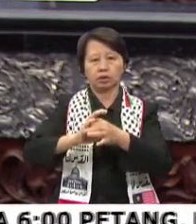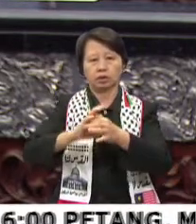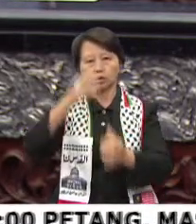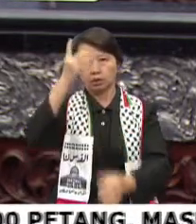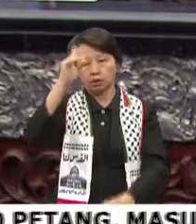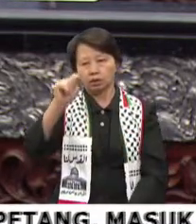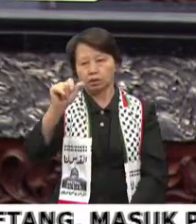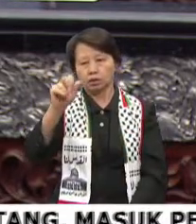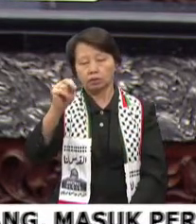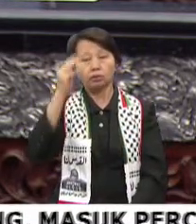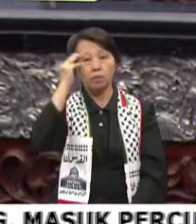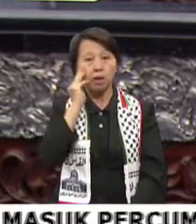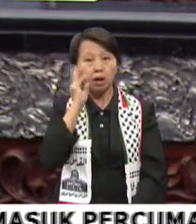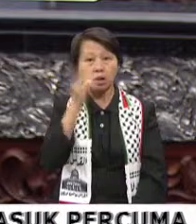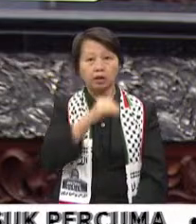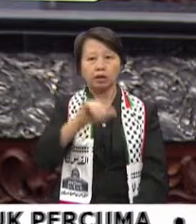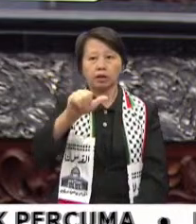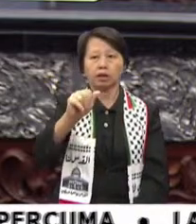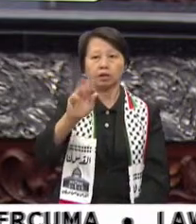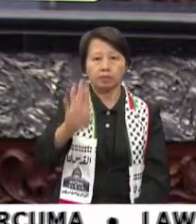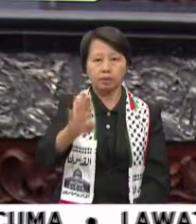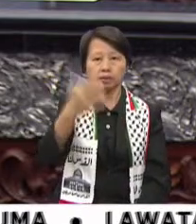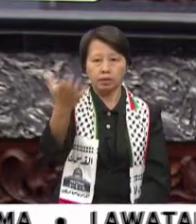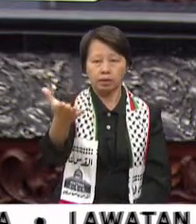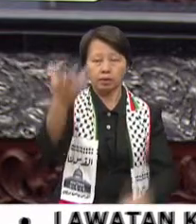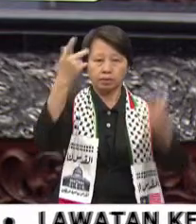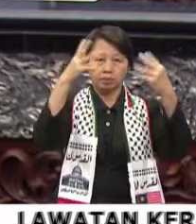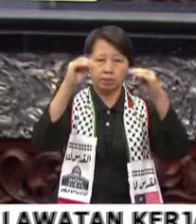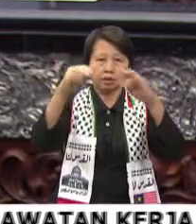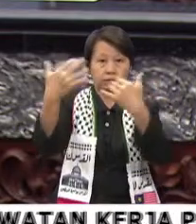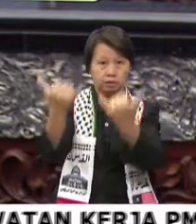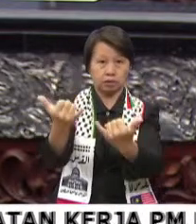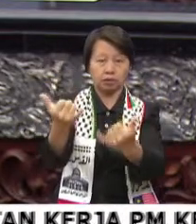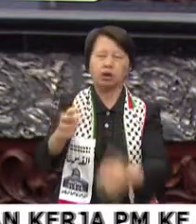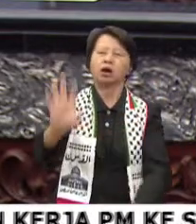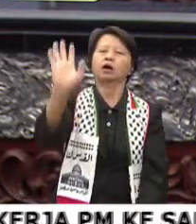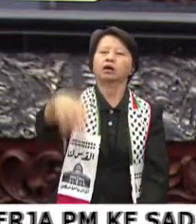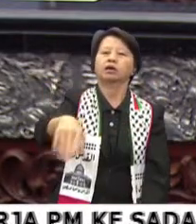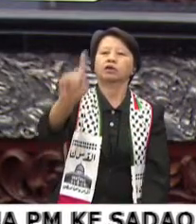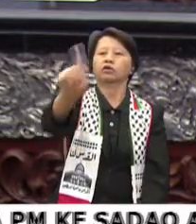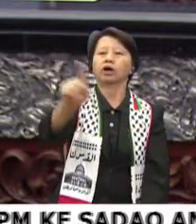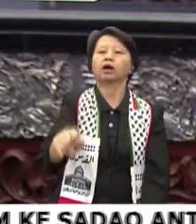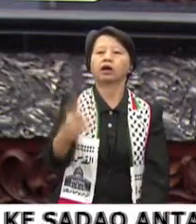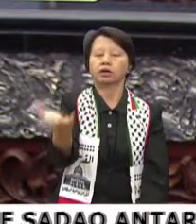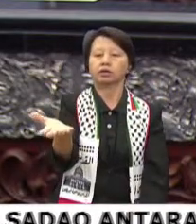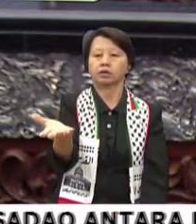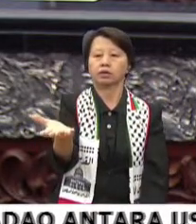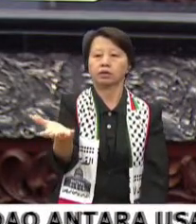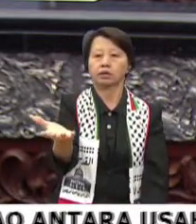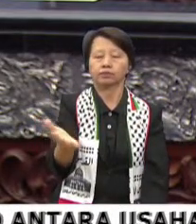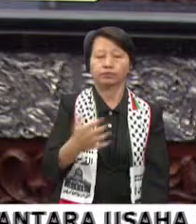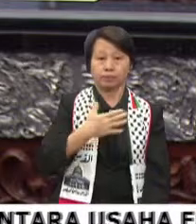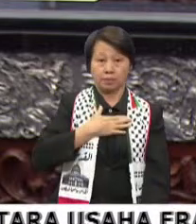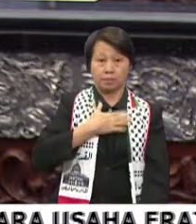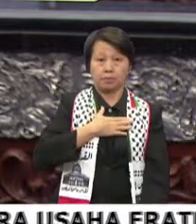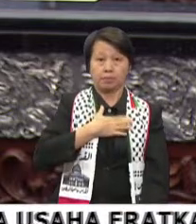mahathir dan yang amat berhormat per Menteri sekarang okey soalannya